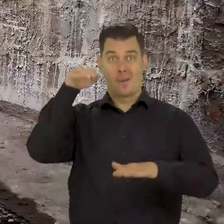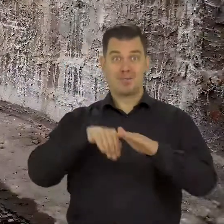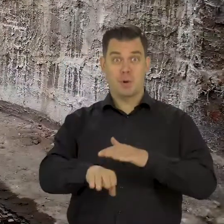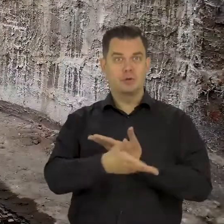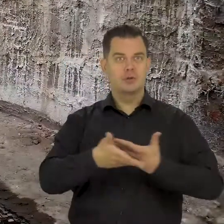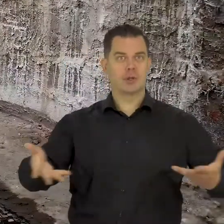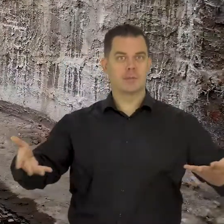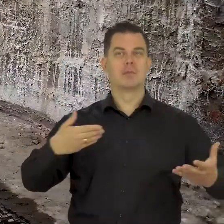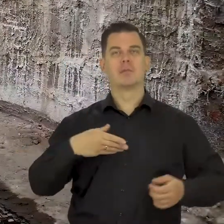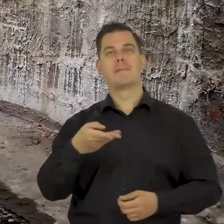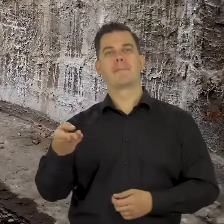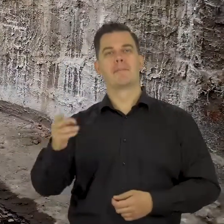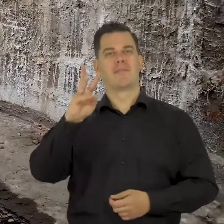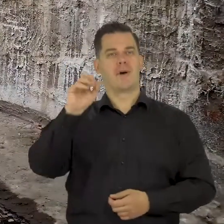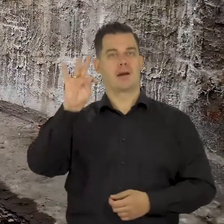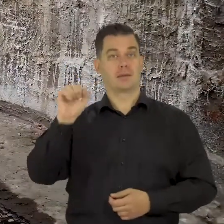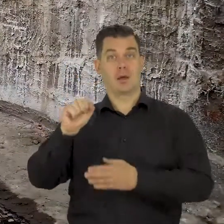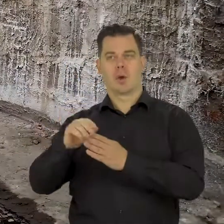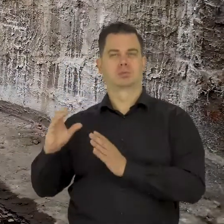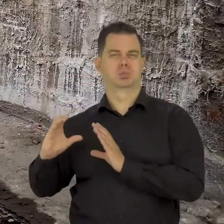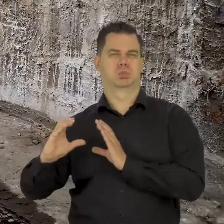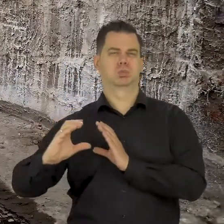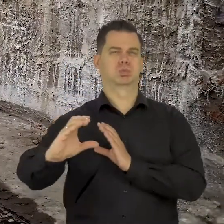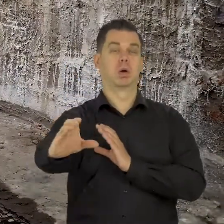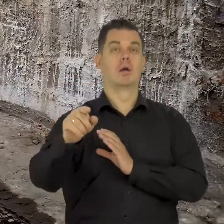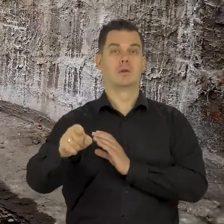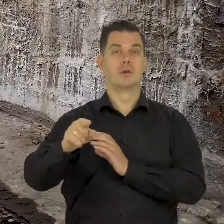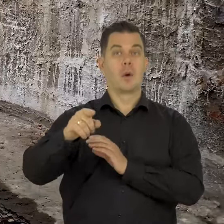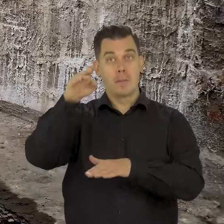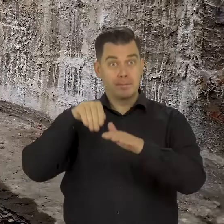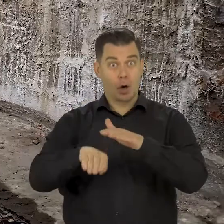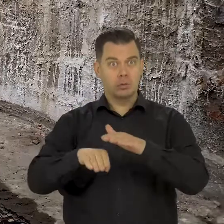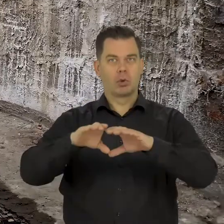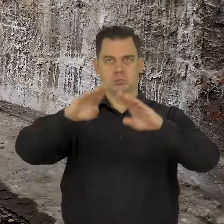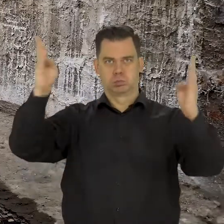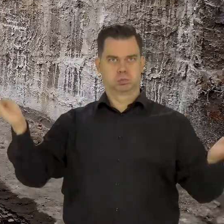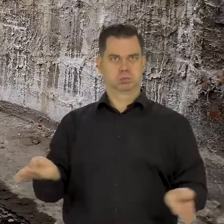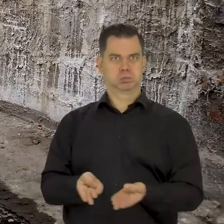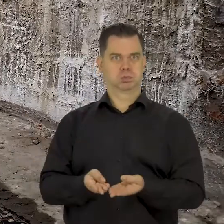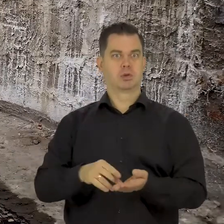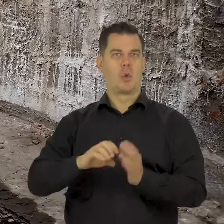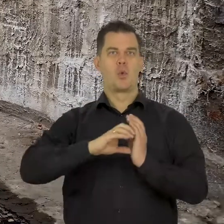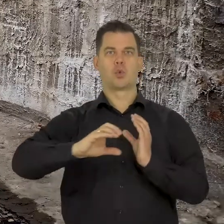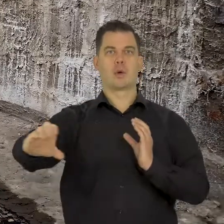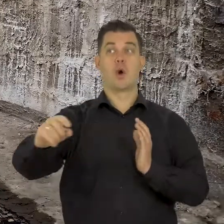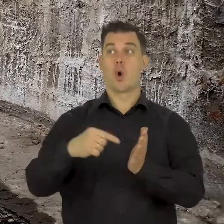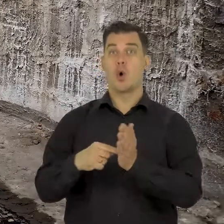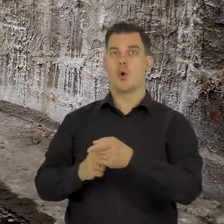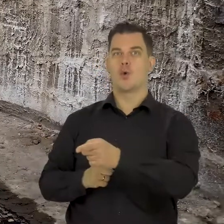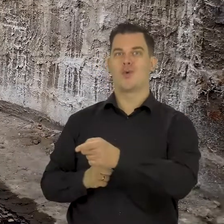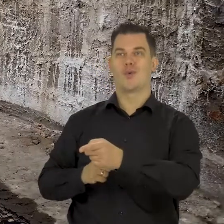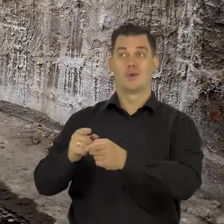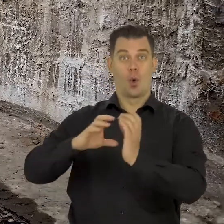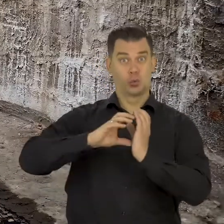Głęboko pod ziemią, wzdłuż prawego brzegu warty, wije się żelbetowy kanał, w środku którego znajduje się rura. To właśnie